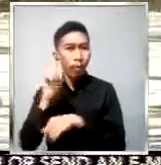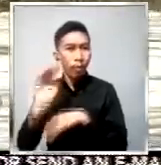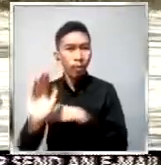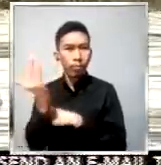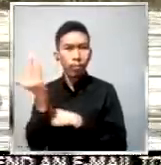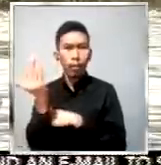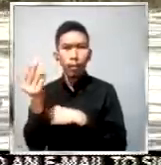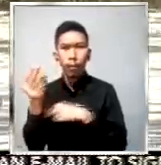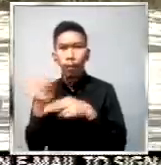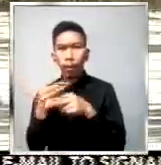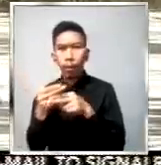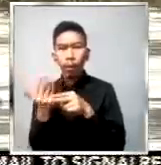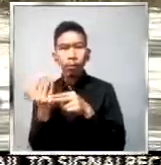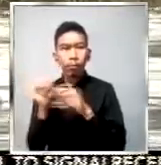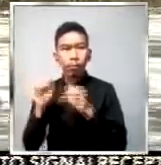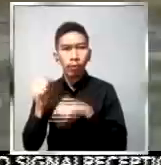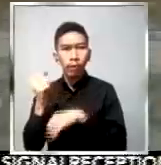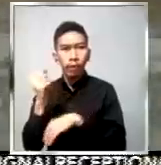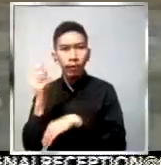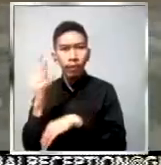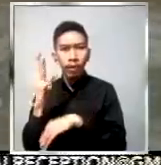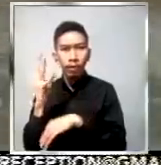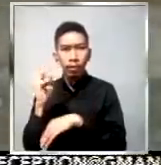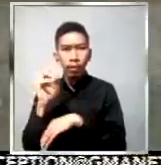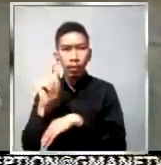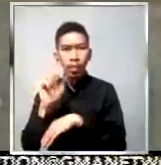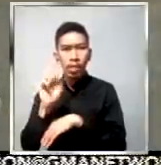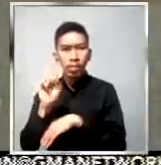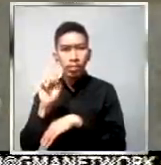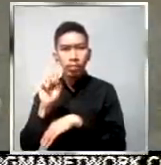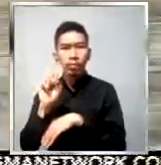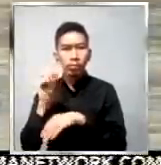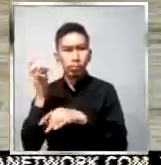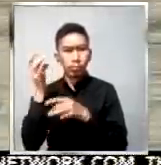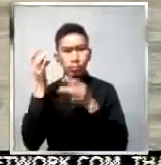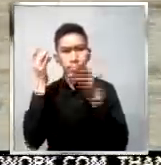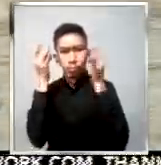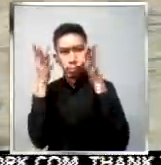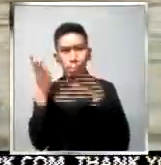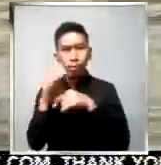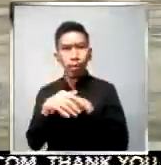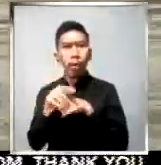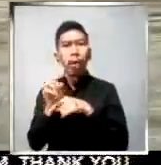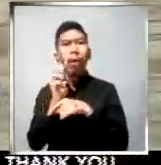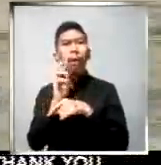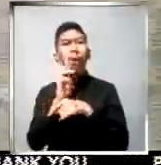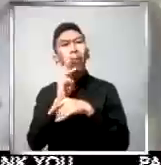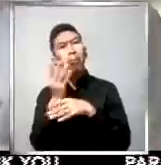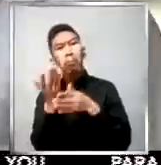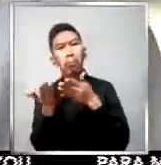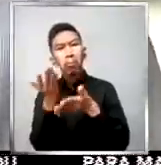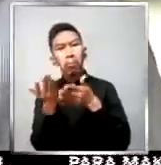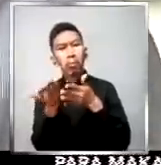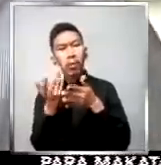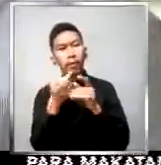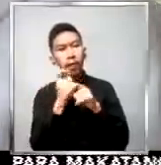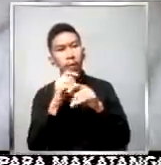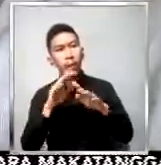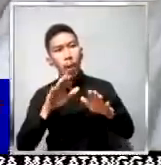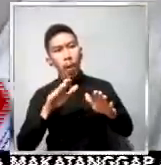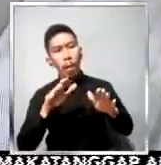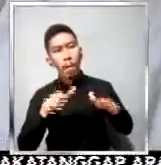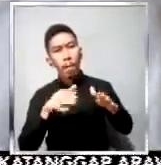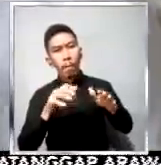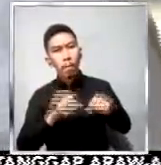pagtataas sa Alert Level 1 ng Marikina River. Ang tubig, posibleng galing daw sa mga bundok sa palibot ng Marikina. Meron kaming